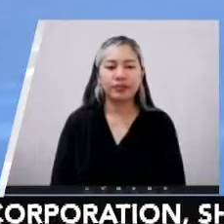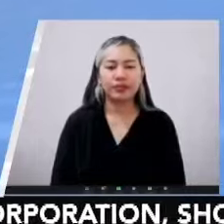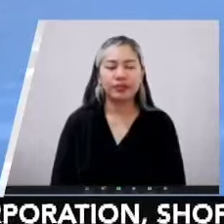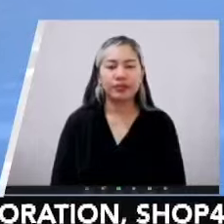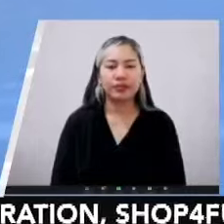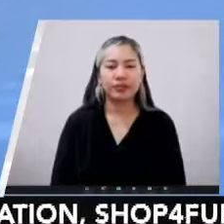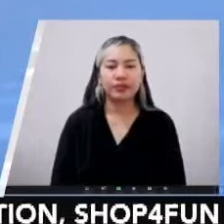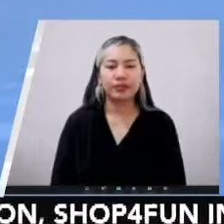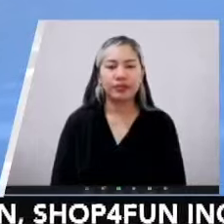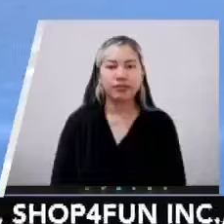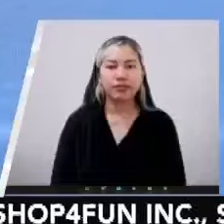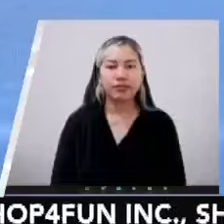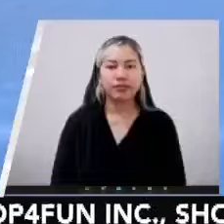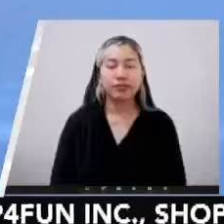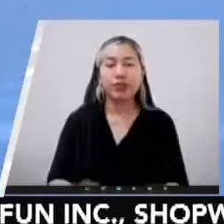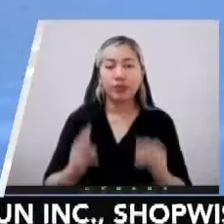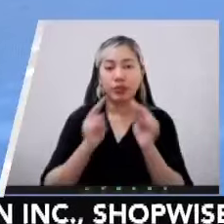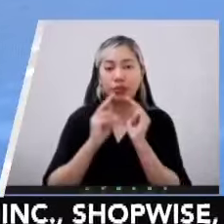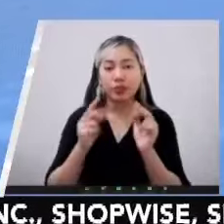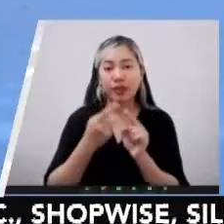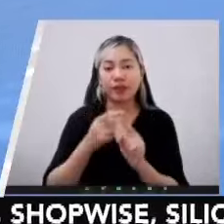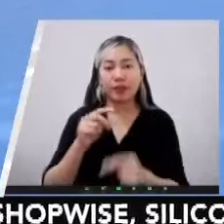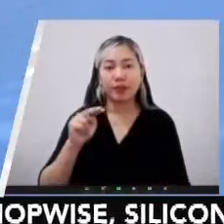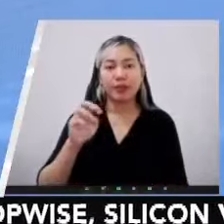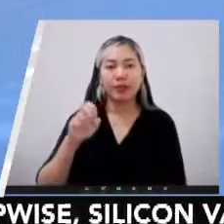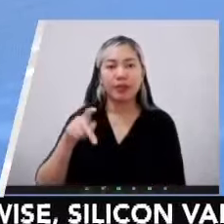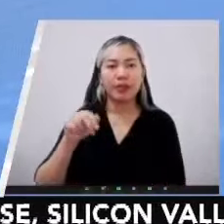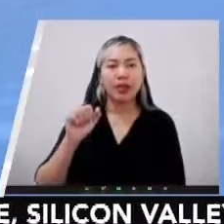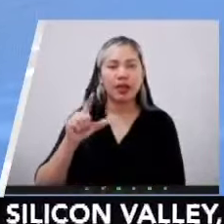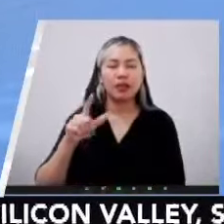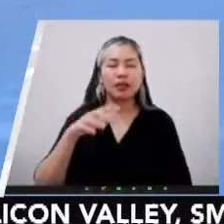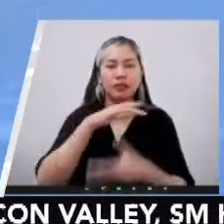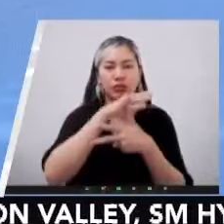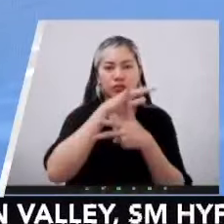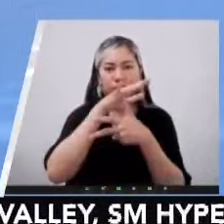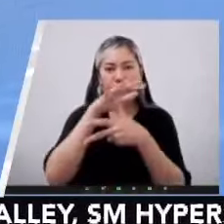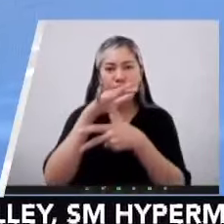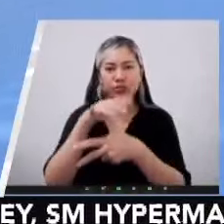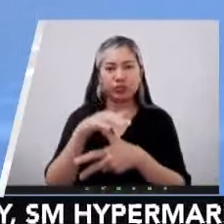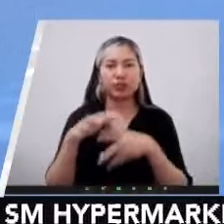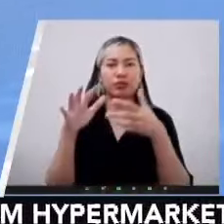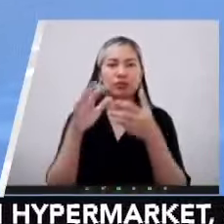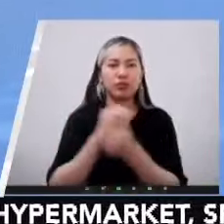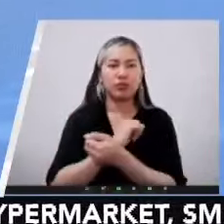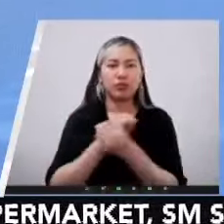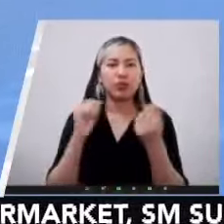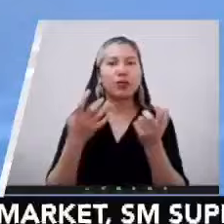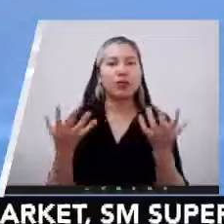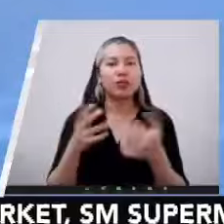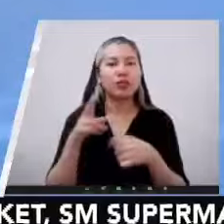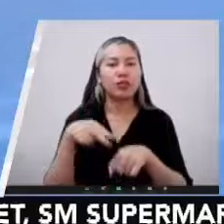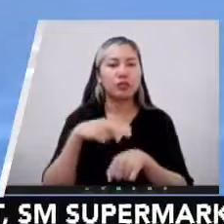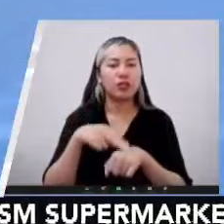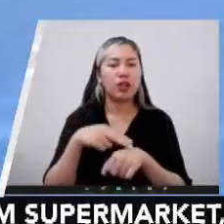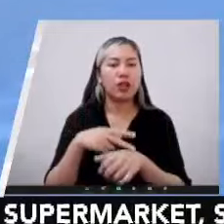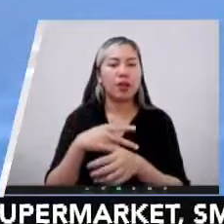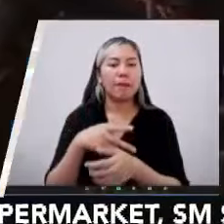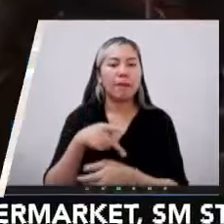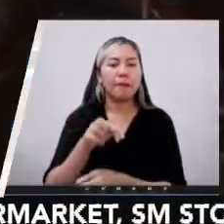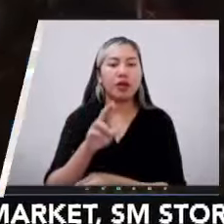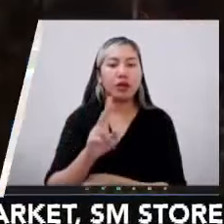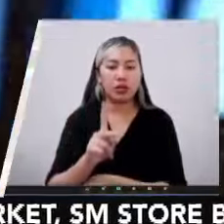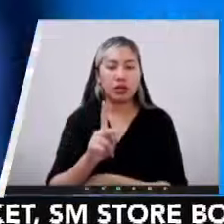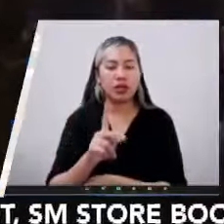Balita sa Nepal, nag-crash ang helicopter na yan sa Shivapuri National Park sa Nuwakot District.